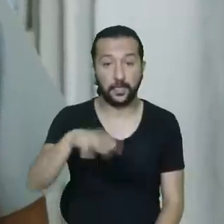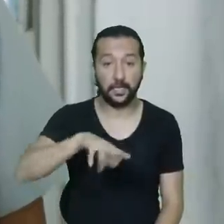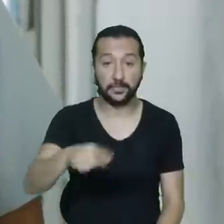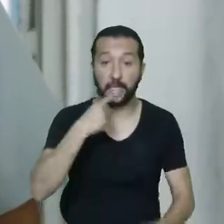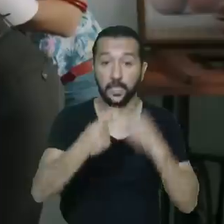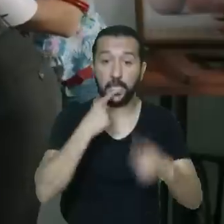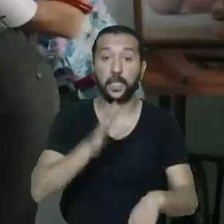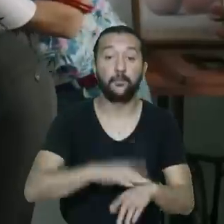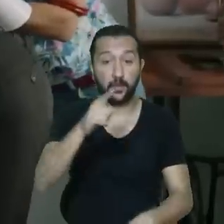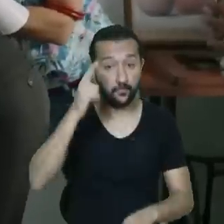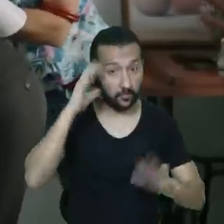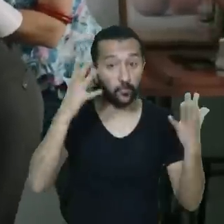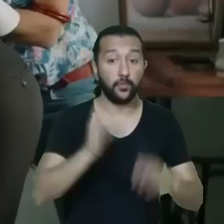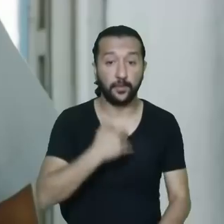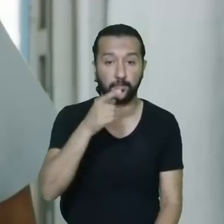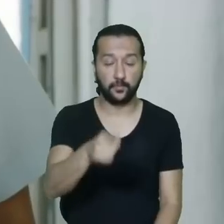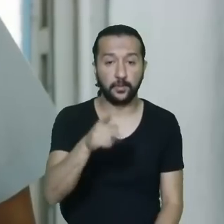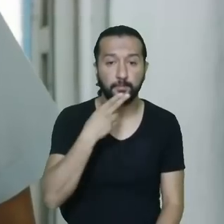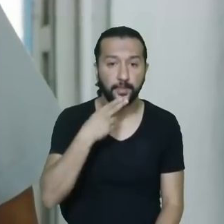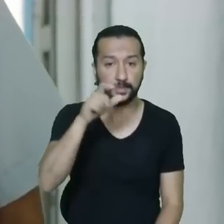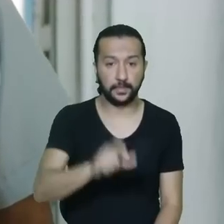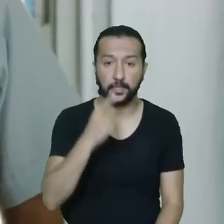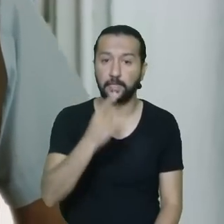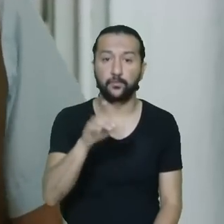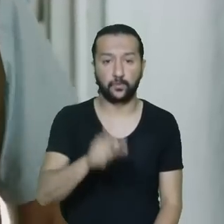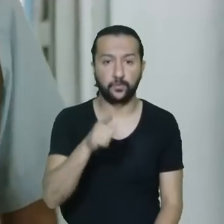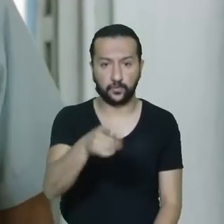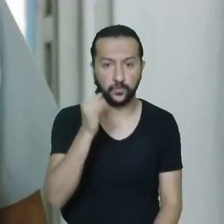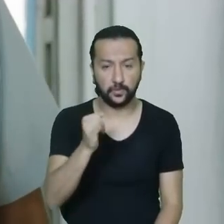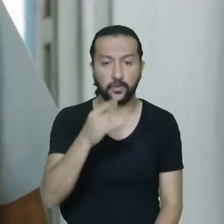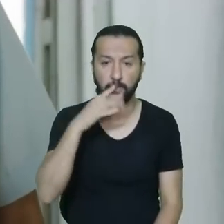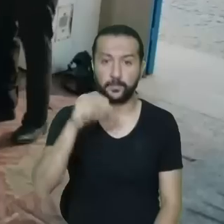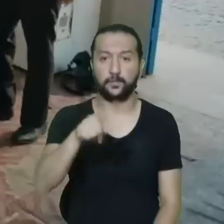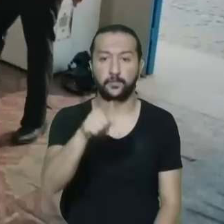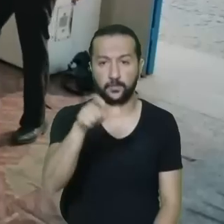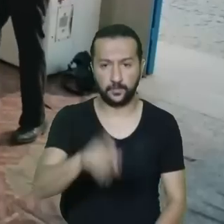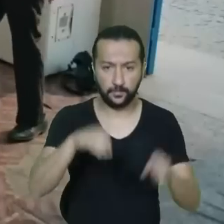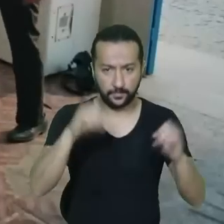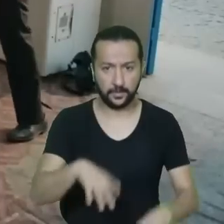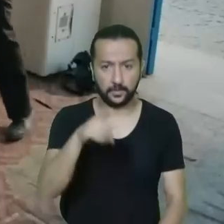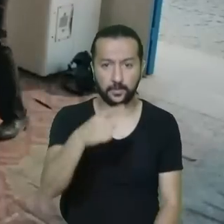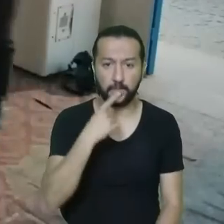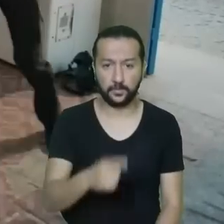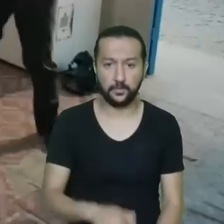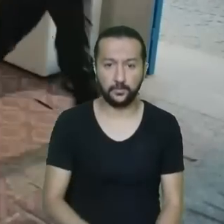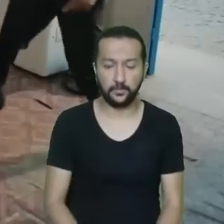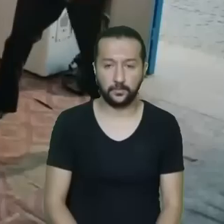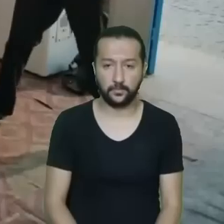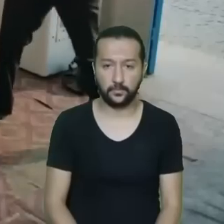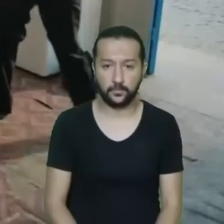hırsız falan deyip durma, kafam bozma benim. Bayansın diye bir şey demiyorum. Sana çok çirkin küfredeceğim bak. Bırak ulan. Ayağını savurdu.